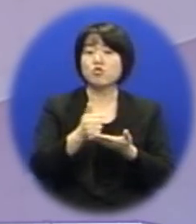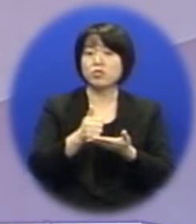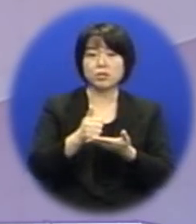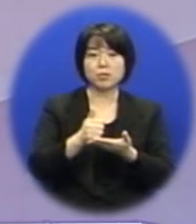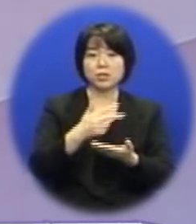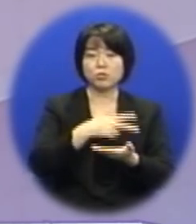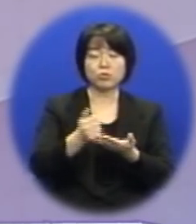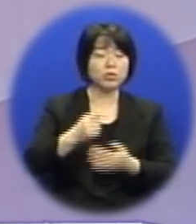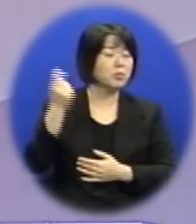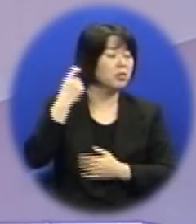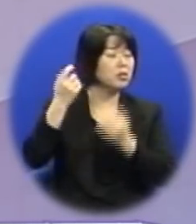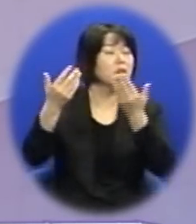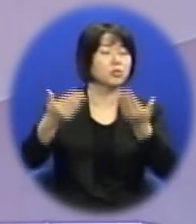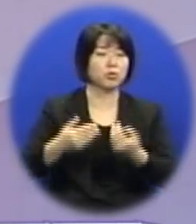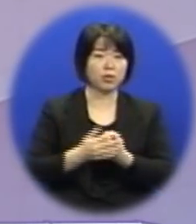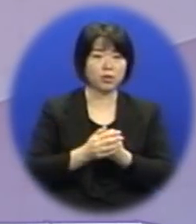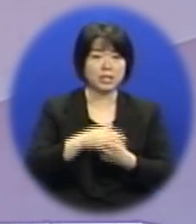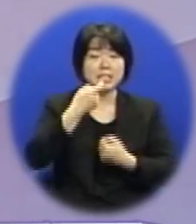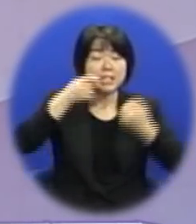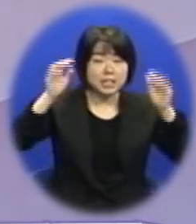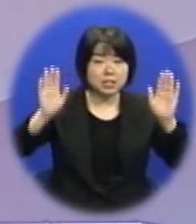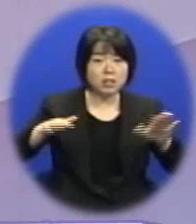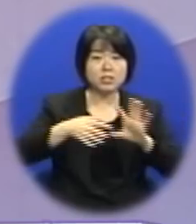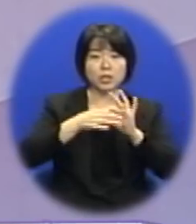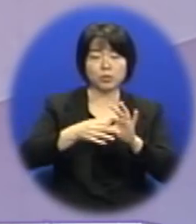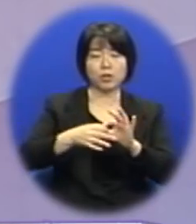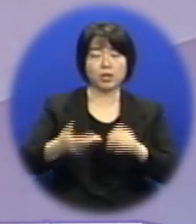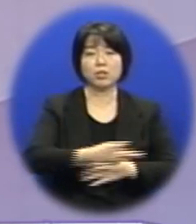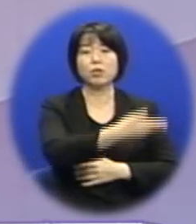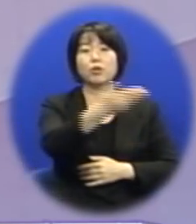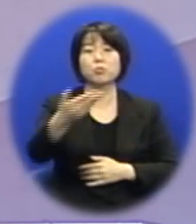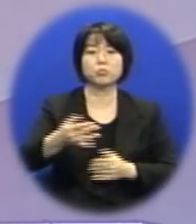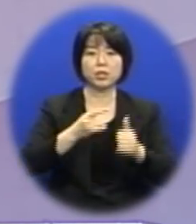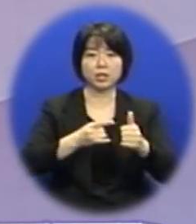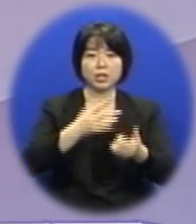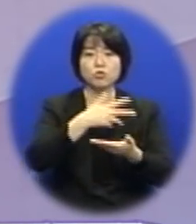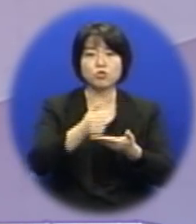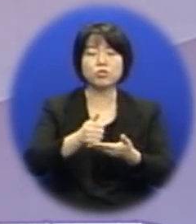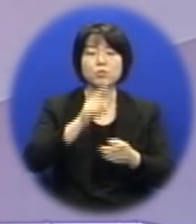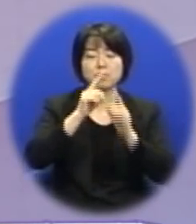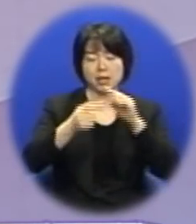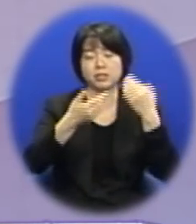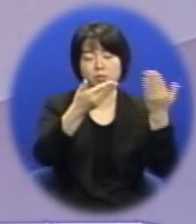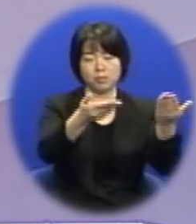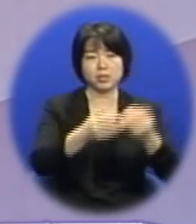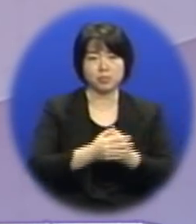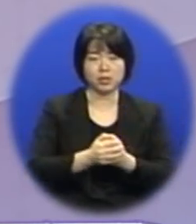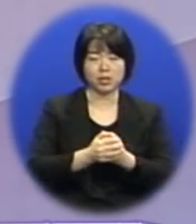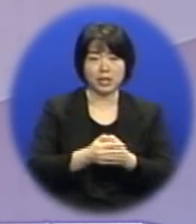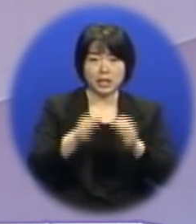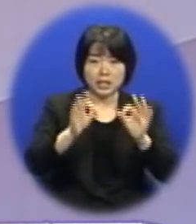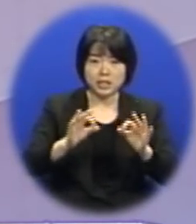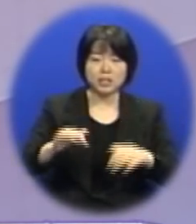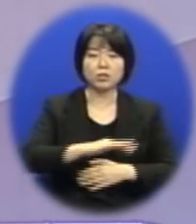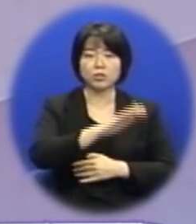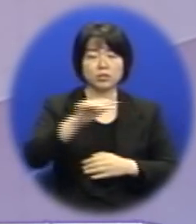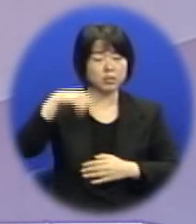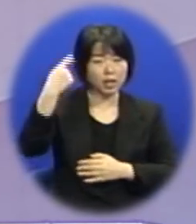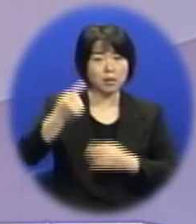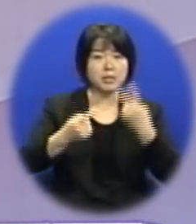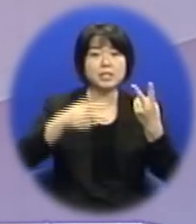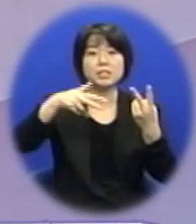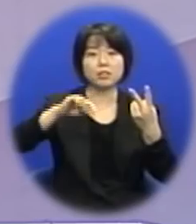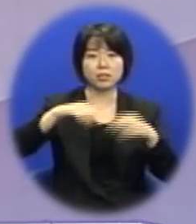주님이 들려주시는 거예요. 천사를 통하여 주님이 여러분에게 들려주시는 것입니다. 그리고 2절은 우리가 다 일어나서